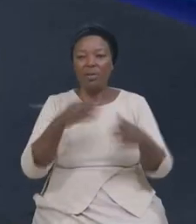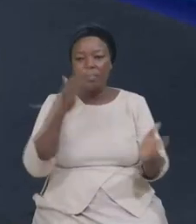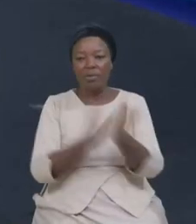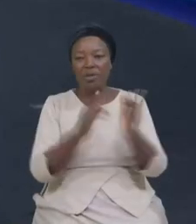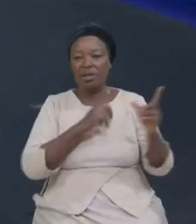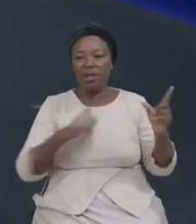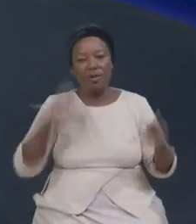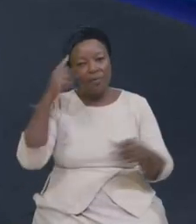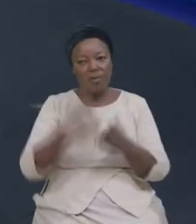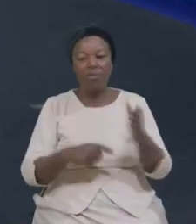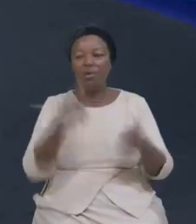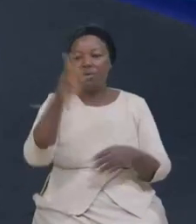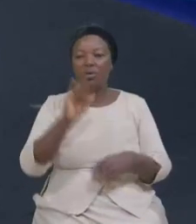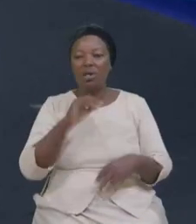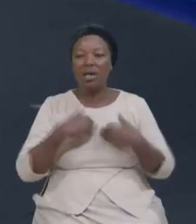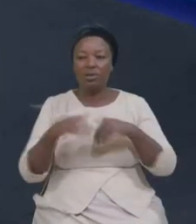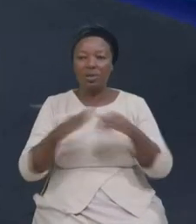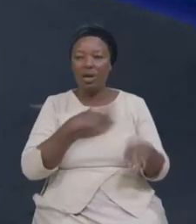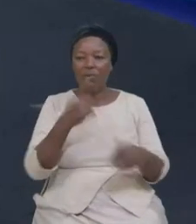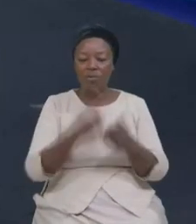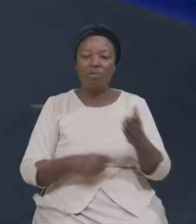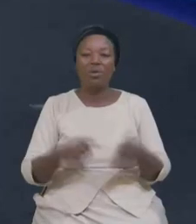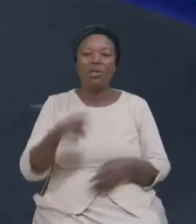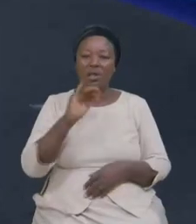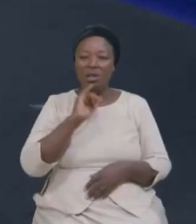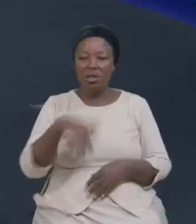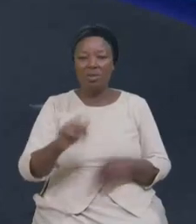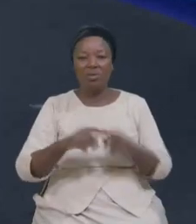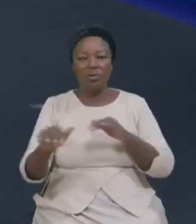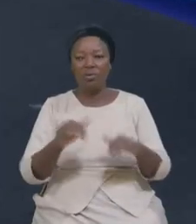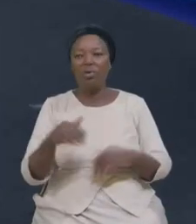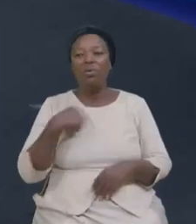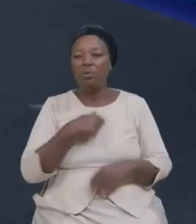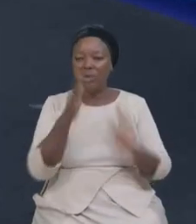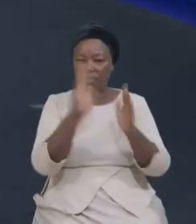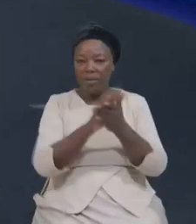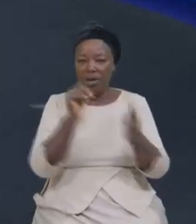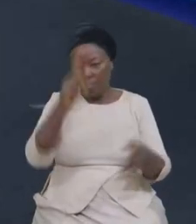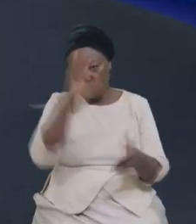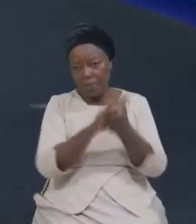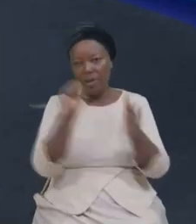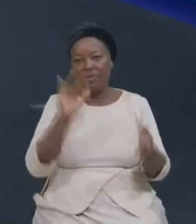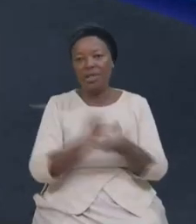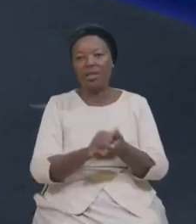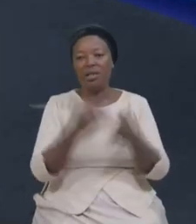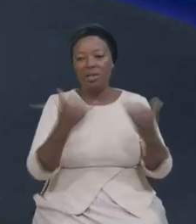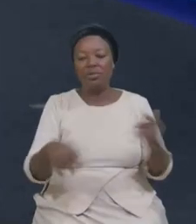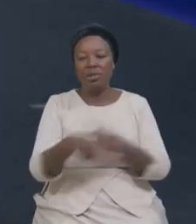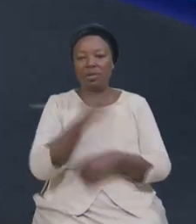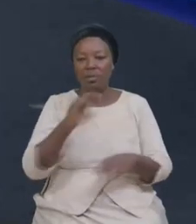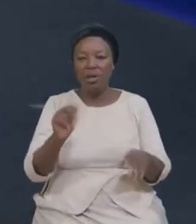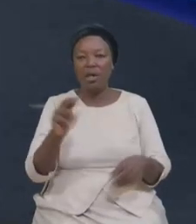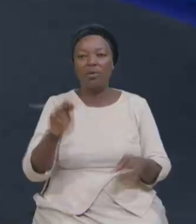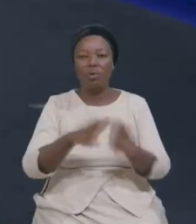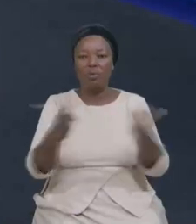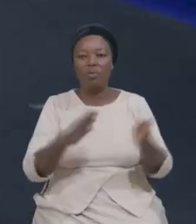fait, ce que Dieu fait et ce qu'il fera encore, je crois qu'aujourd'hui peut être une porte ouverte, une percée pour toi